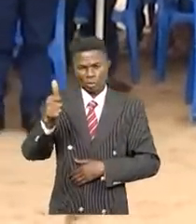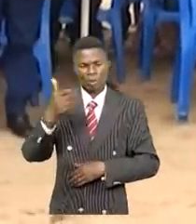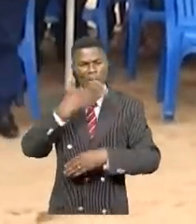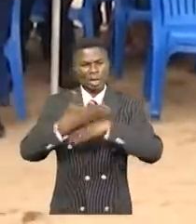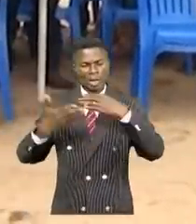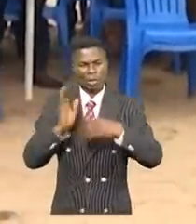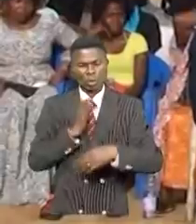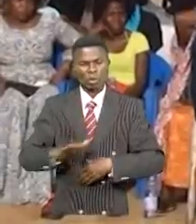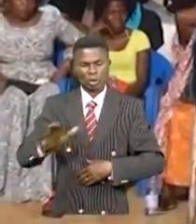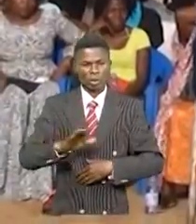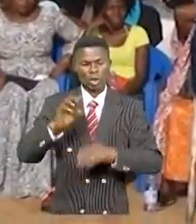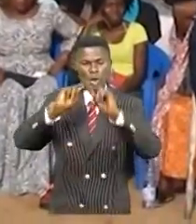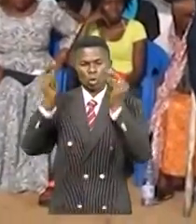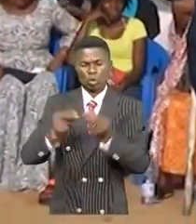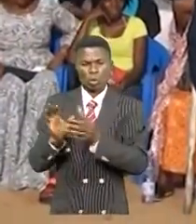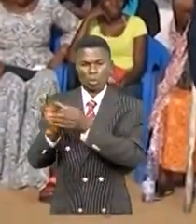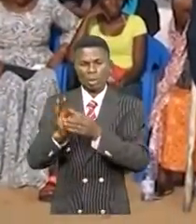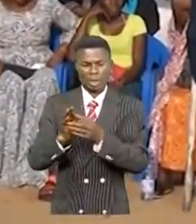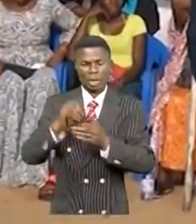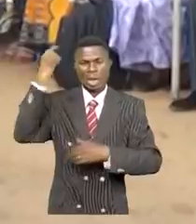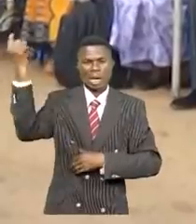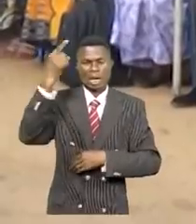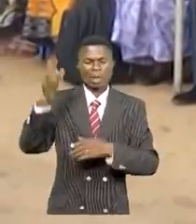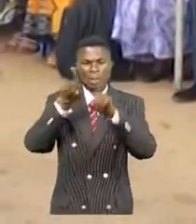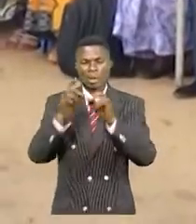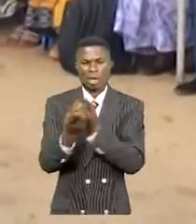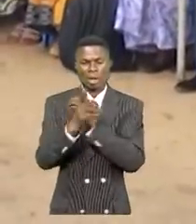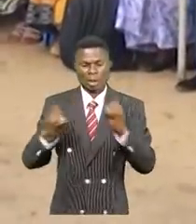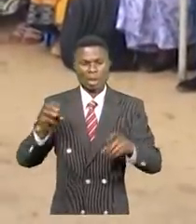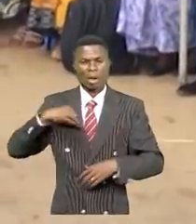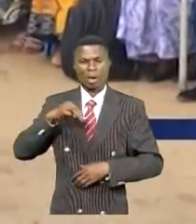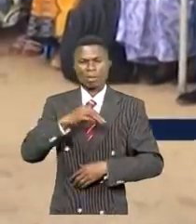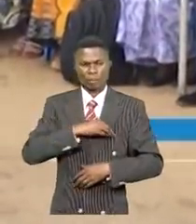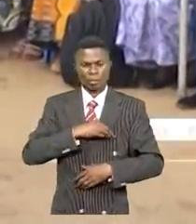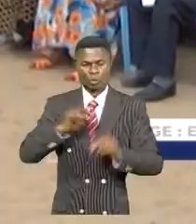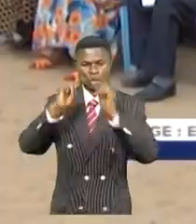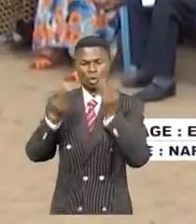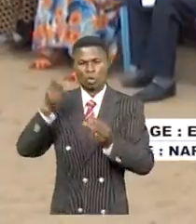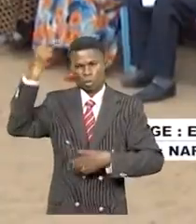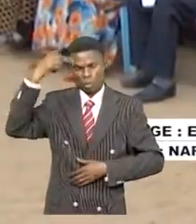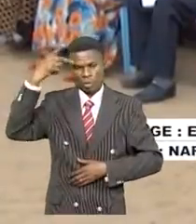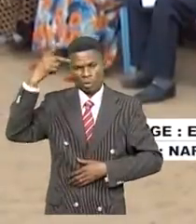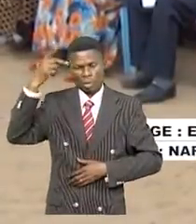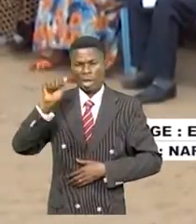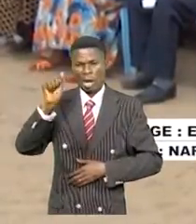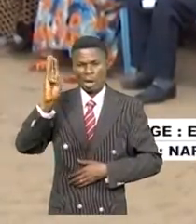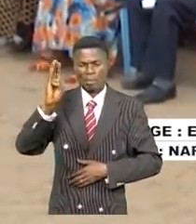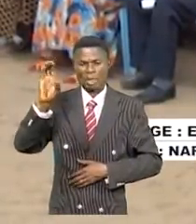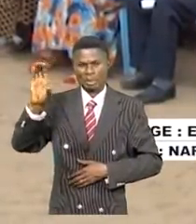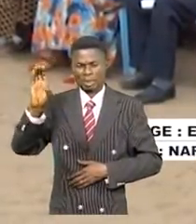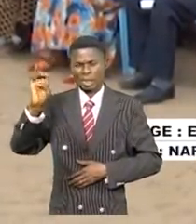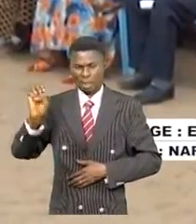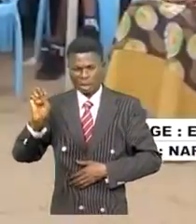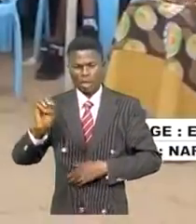constructive. Son parti, l'Alliance pour l'humanisme et la démocratie, est membre du regroupement politique ABCE. Ces